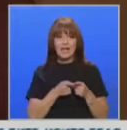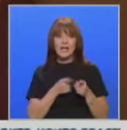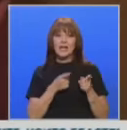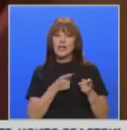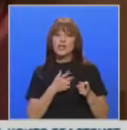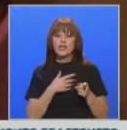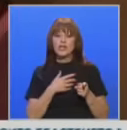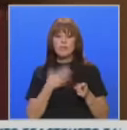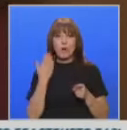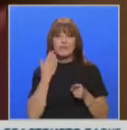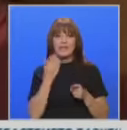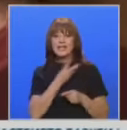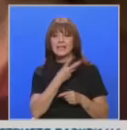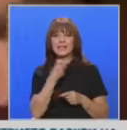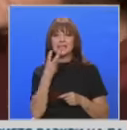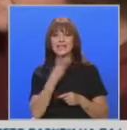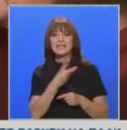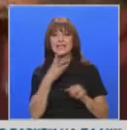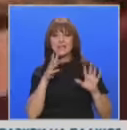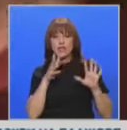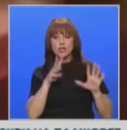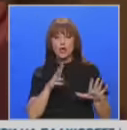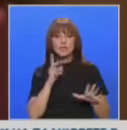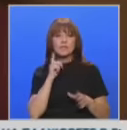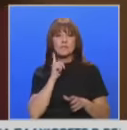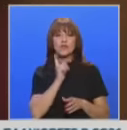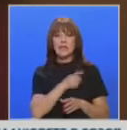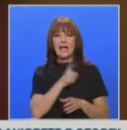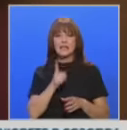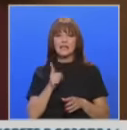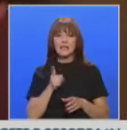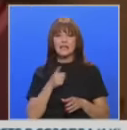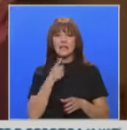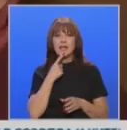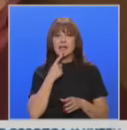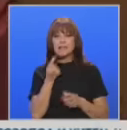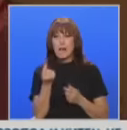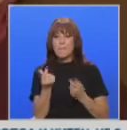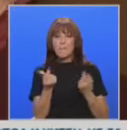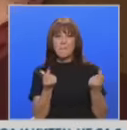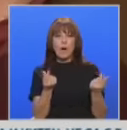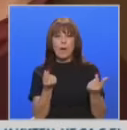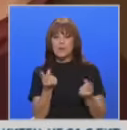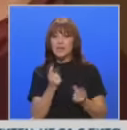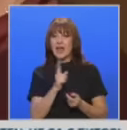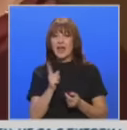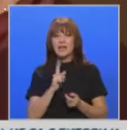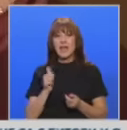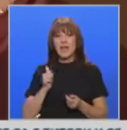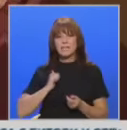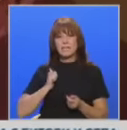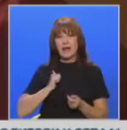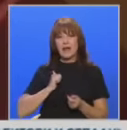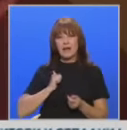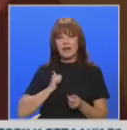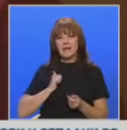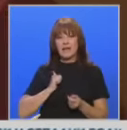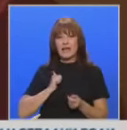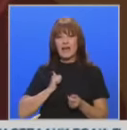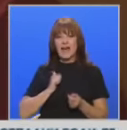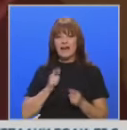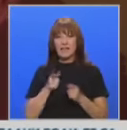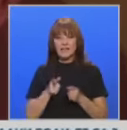обвинение по 338, алинея 1 от наказателния кодекс за боеприпаси, които не е съхранявал там, където трябва да бъдат съхранявани.